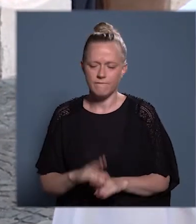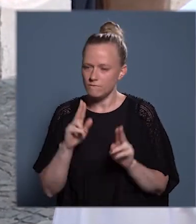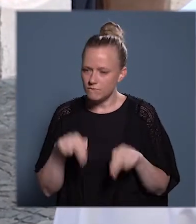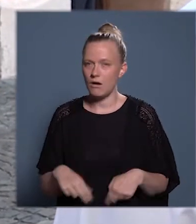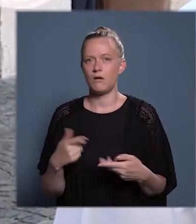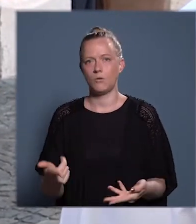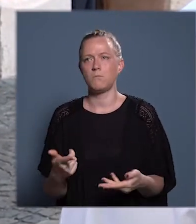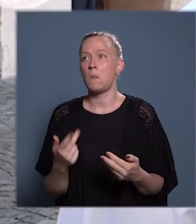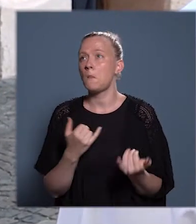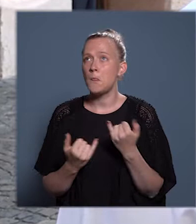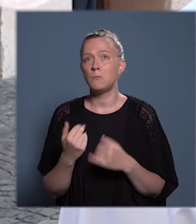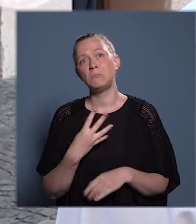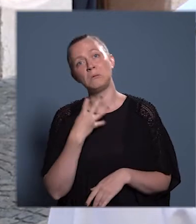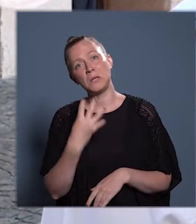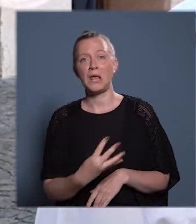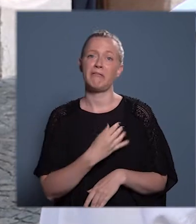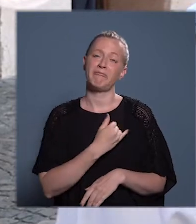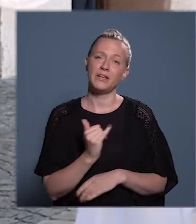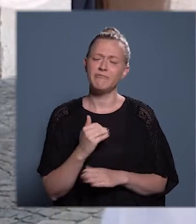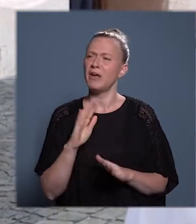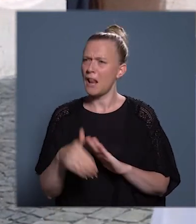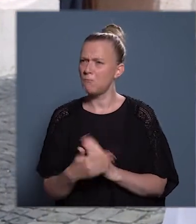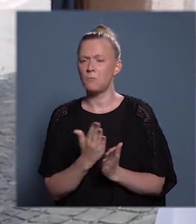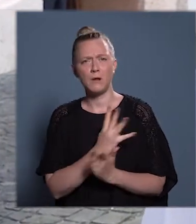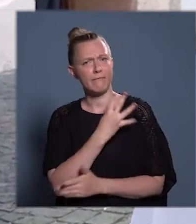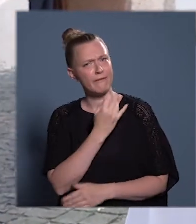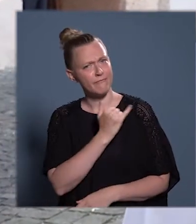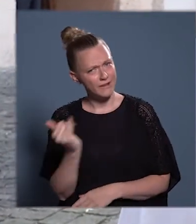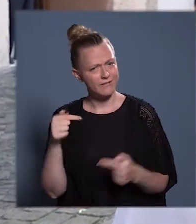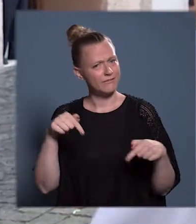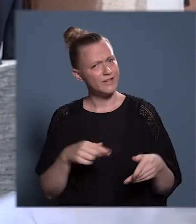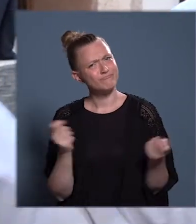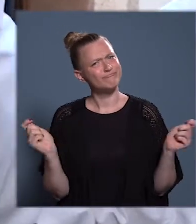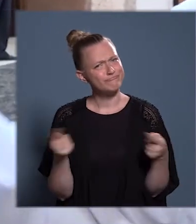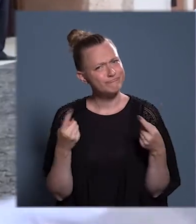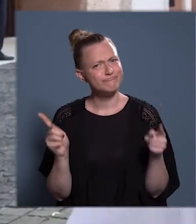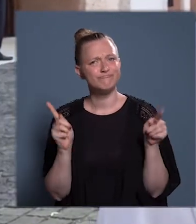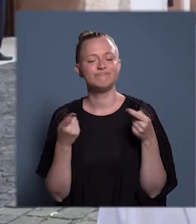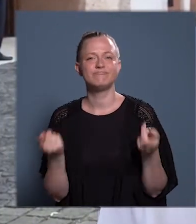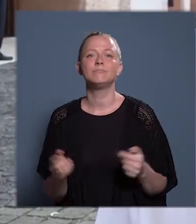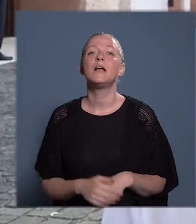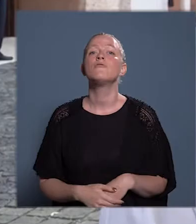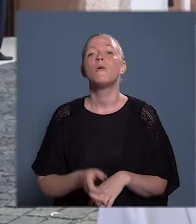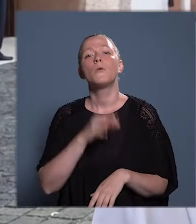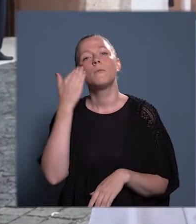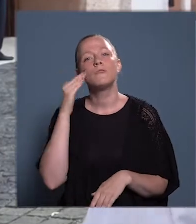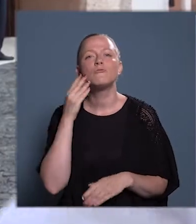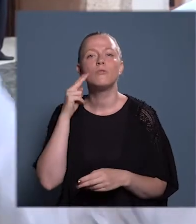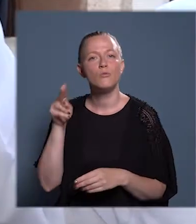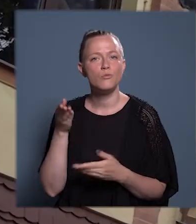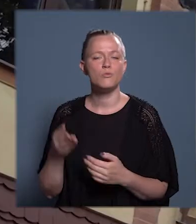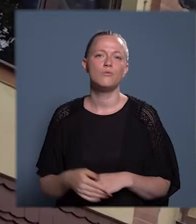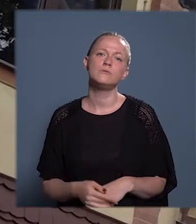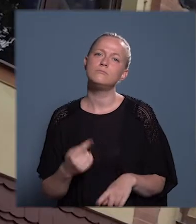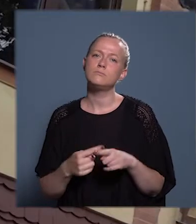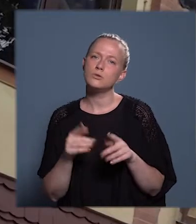közel 40 éve, vagy inkább már elmúlt 40 éve, hogy itt muzsikálunk, és a polgármester úrnak és a